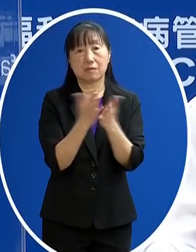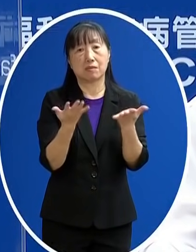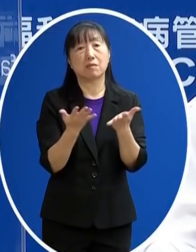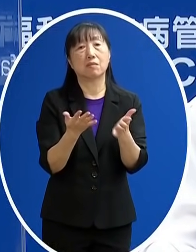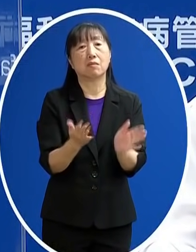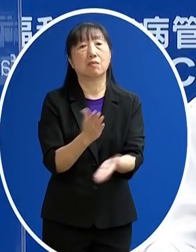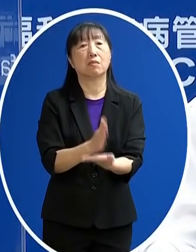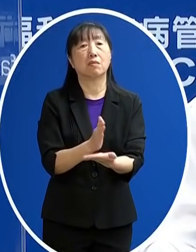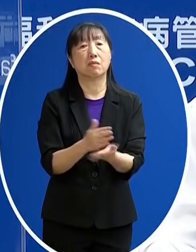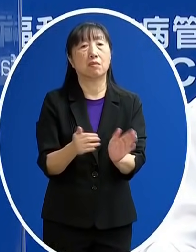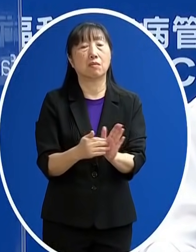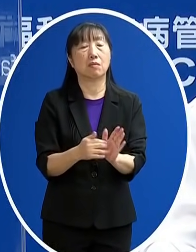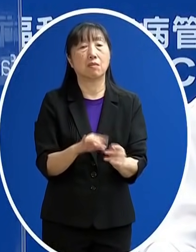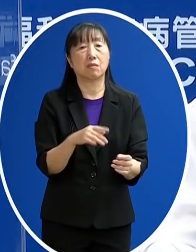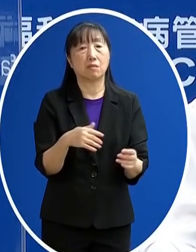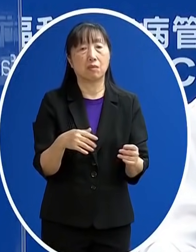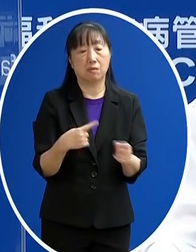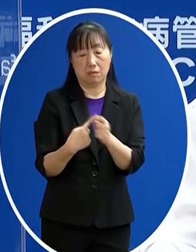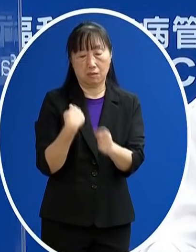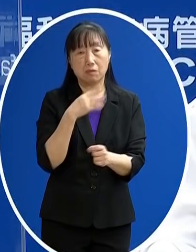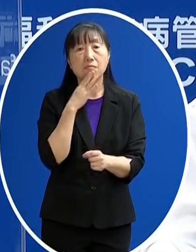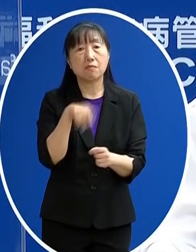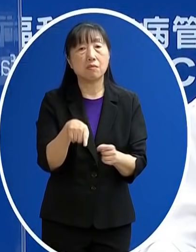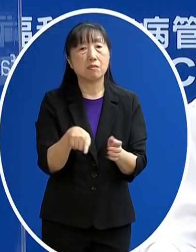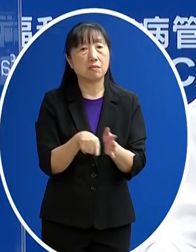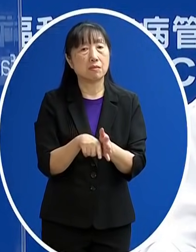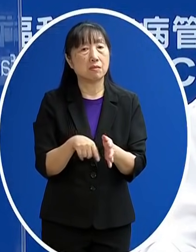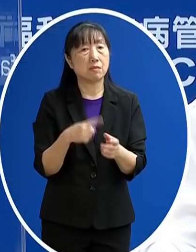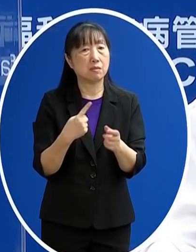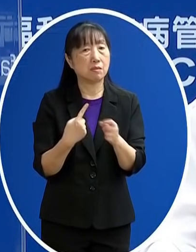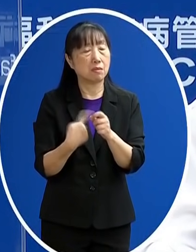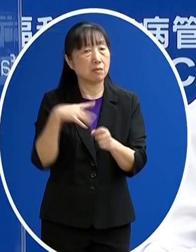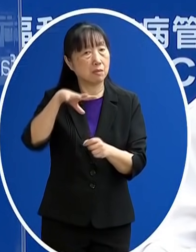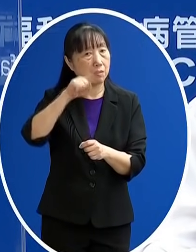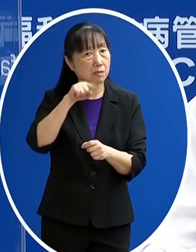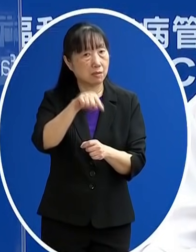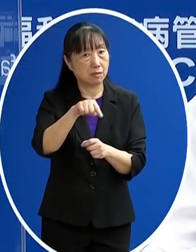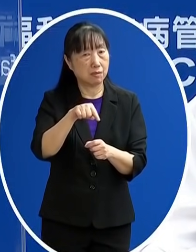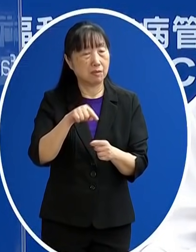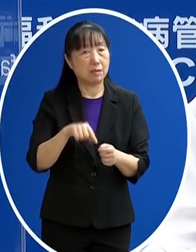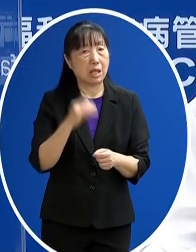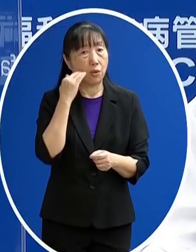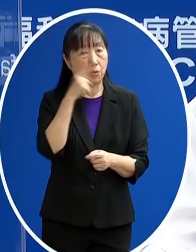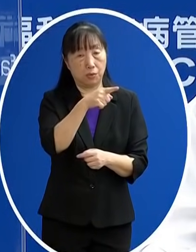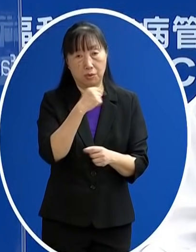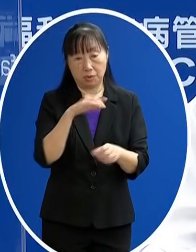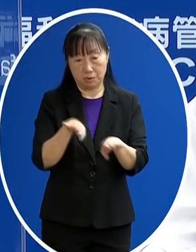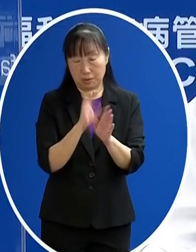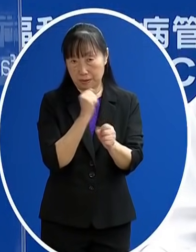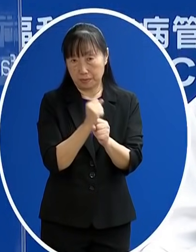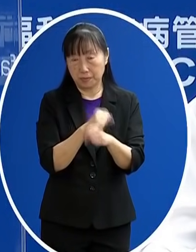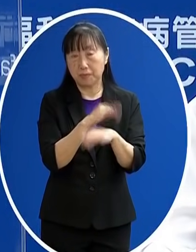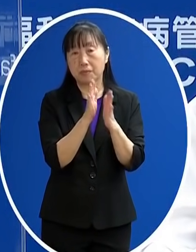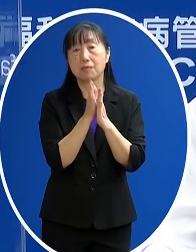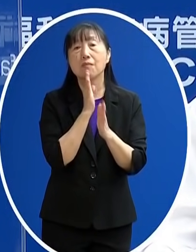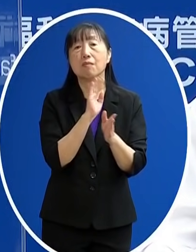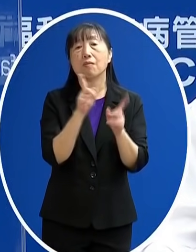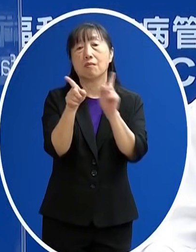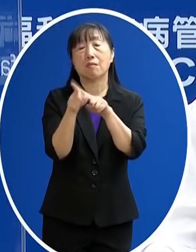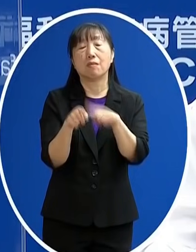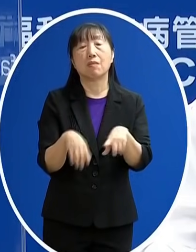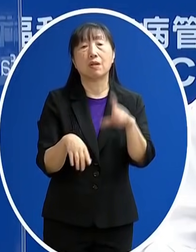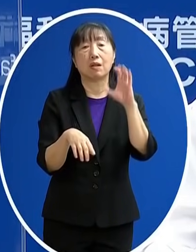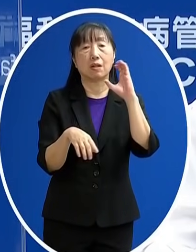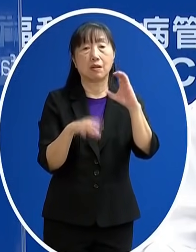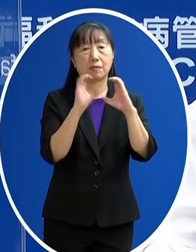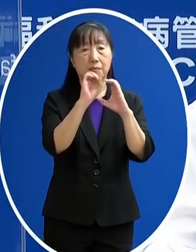落，但在去年的时候，他们是要从去年初开始来好，如果能够生产就以 COVAX 为主，所以建议